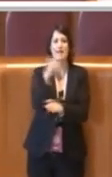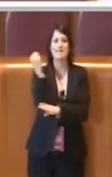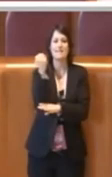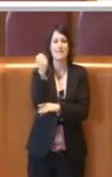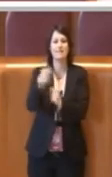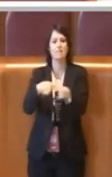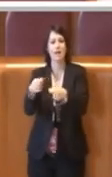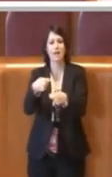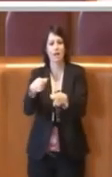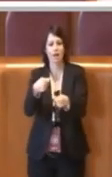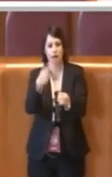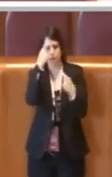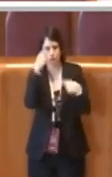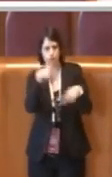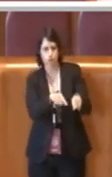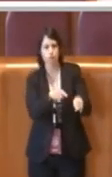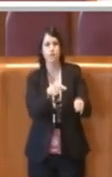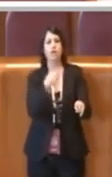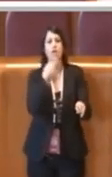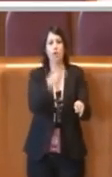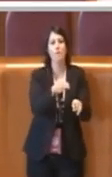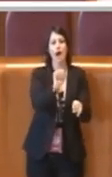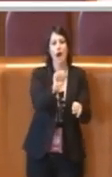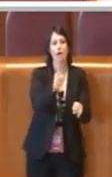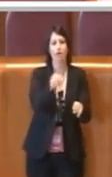altrimenti dette ags